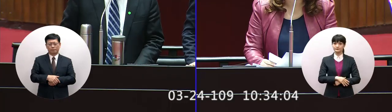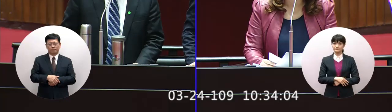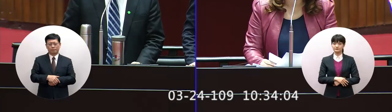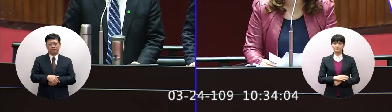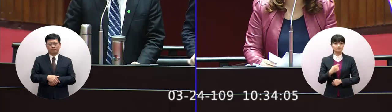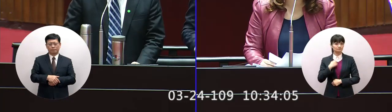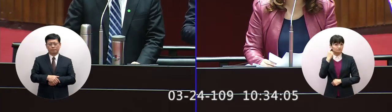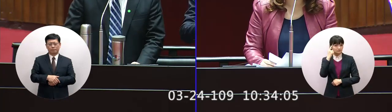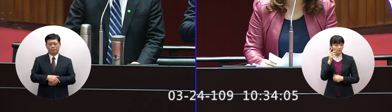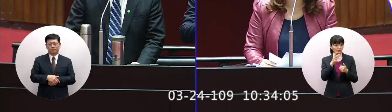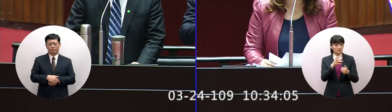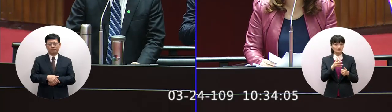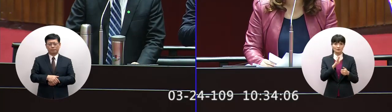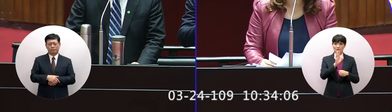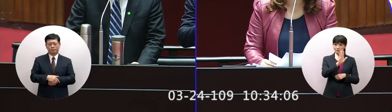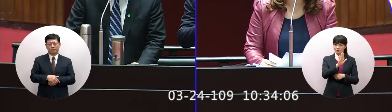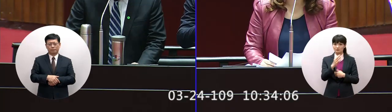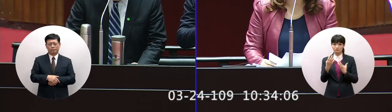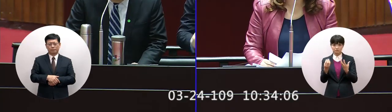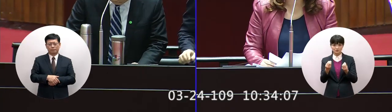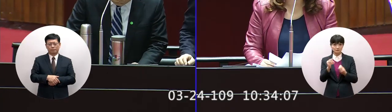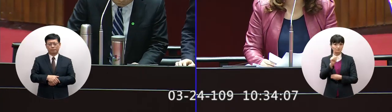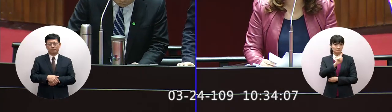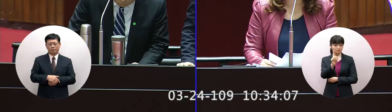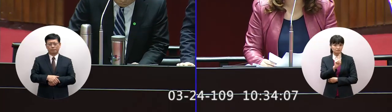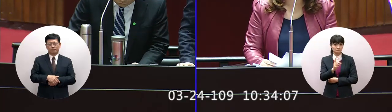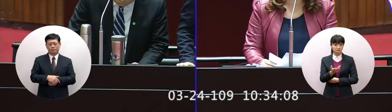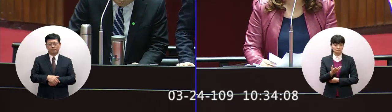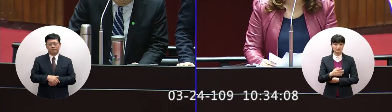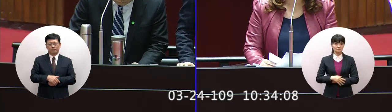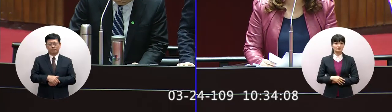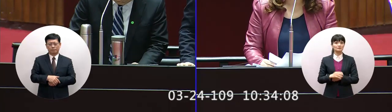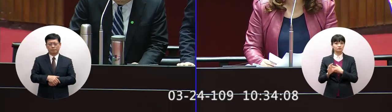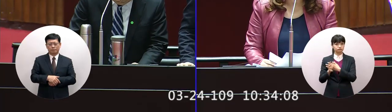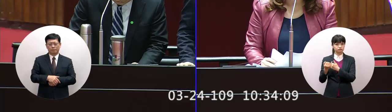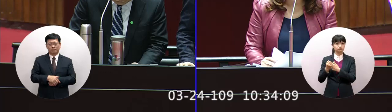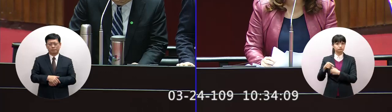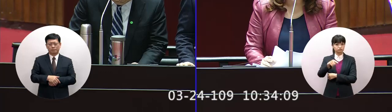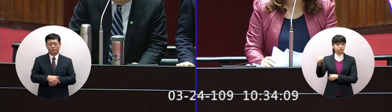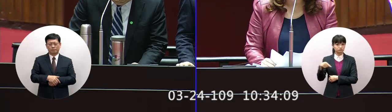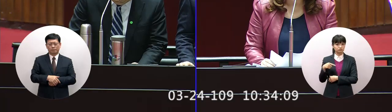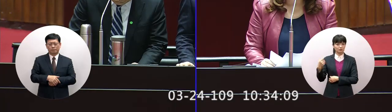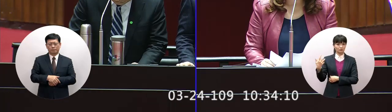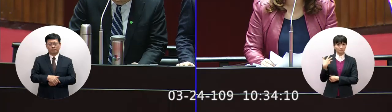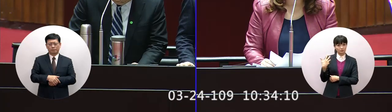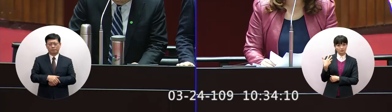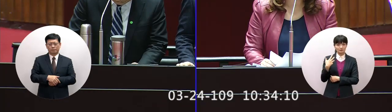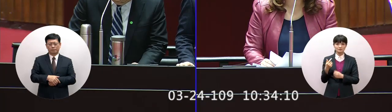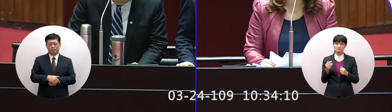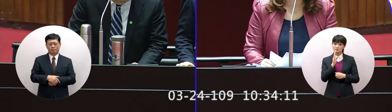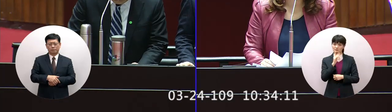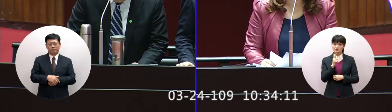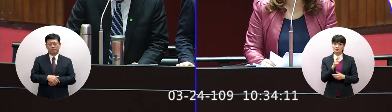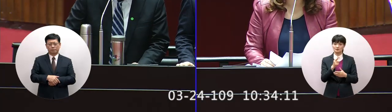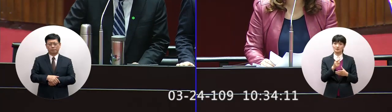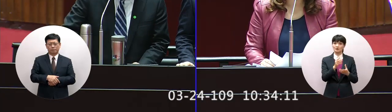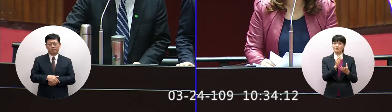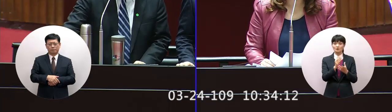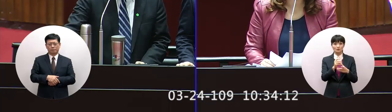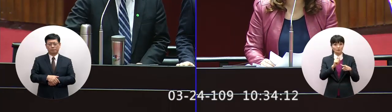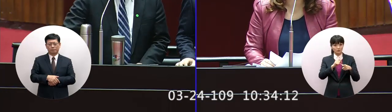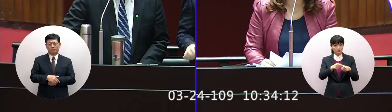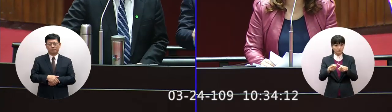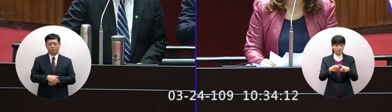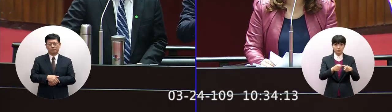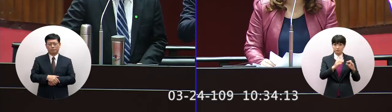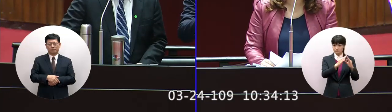说有还是没有，因为有些新住民朋友他就说，那是不是说八大行户才有？那一些